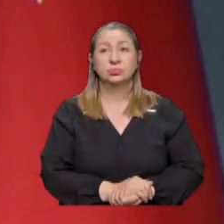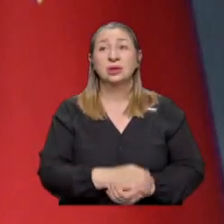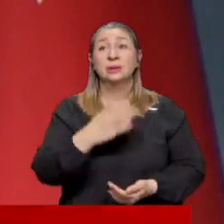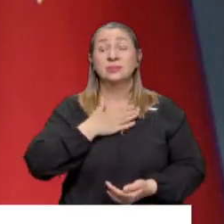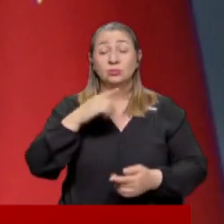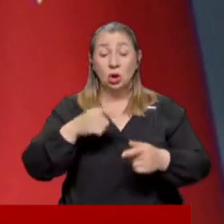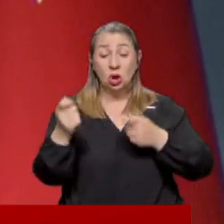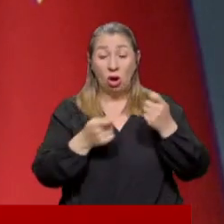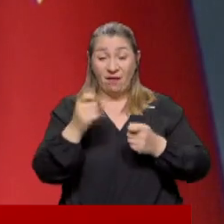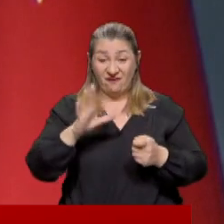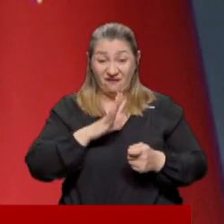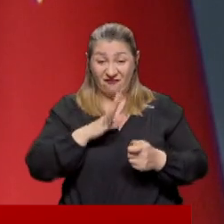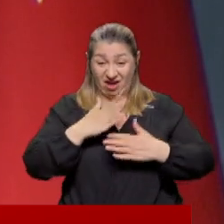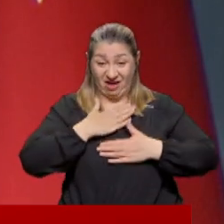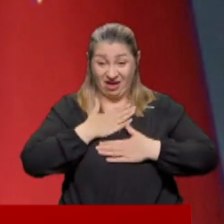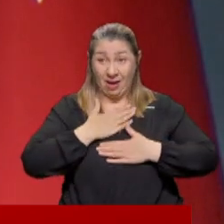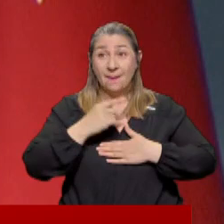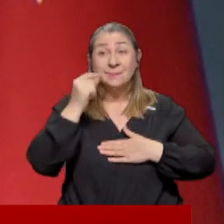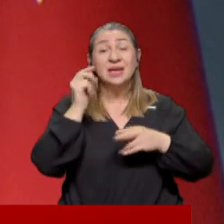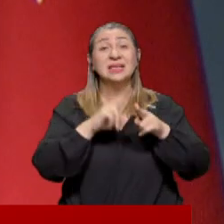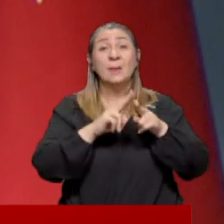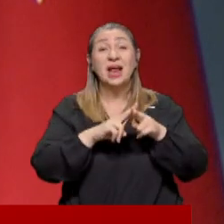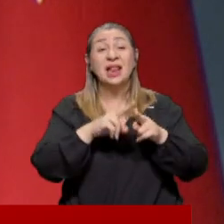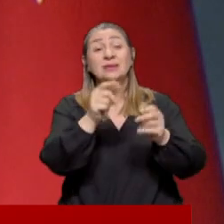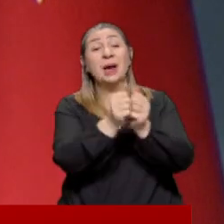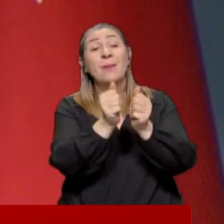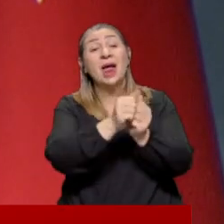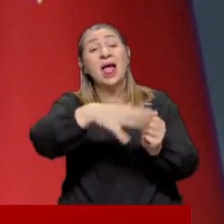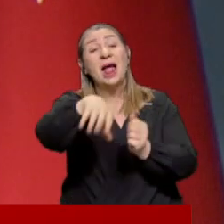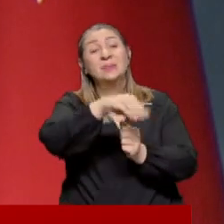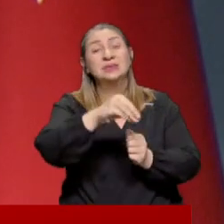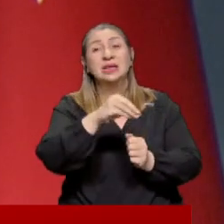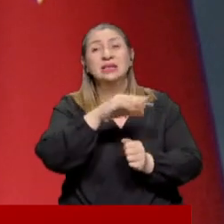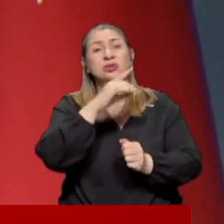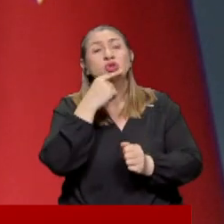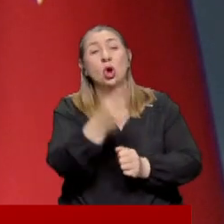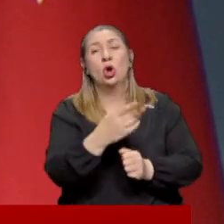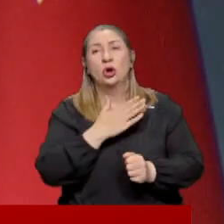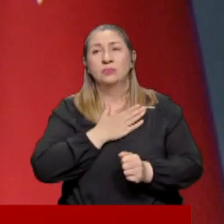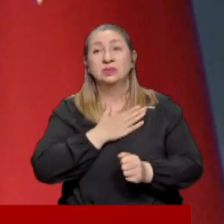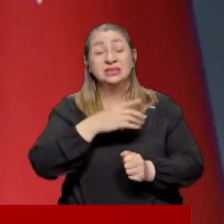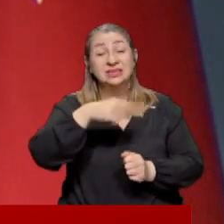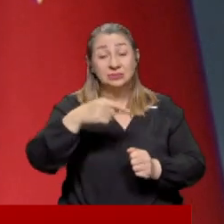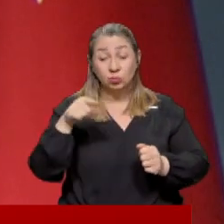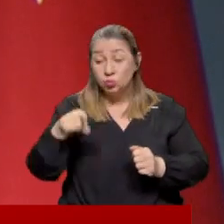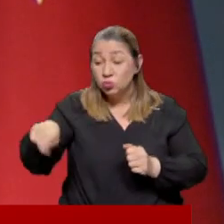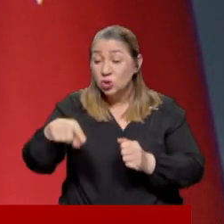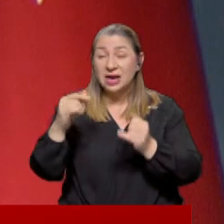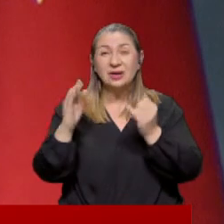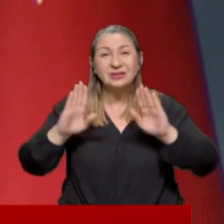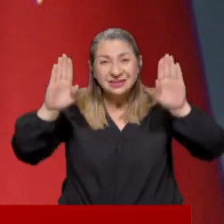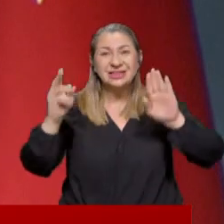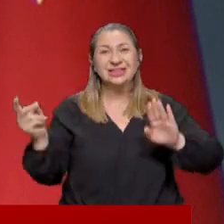Biz bu görevde olduğumuz sürece Bay Kemal, yandaşların da dahil hepinize birden sesleniyorum. Siz bu kardeşlerimizi